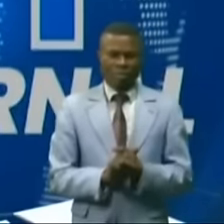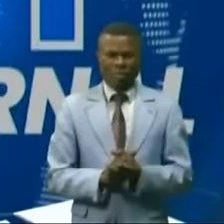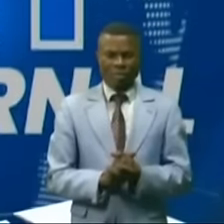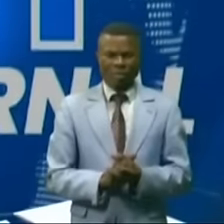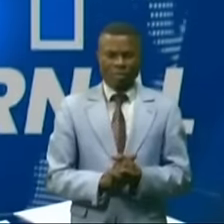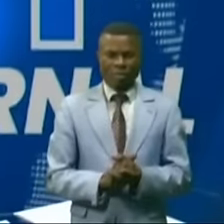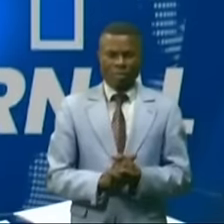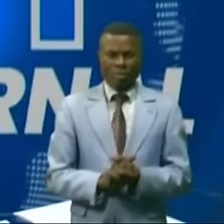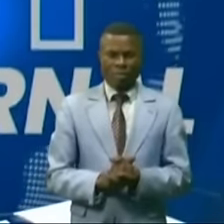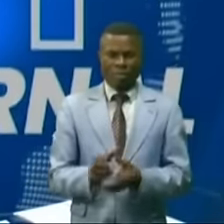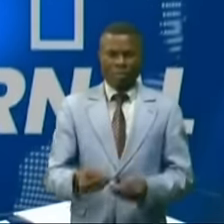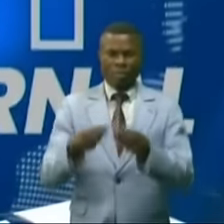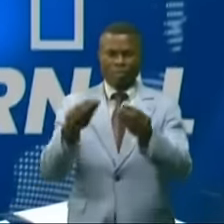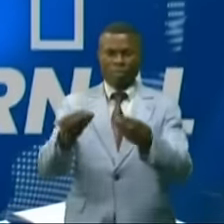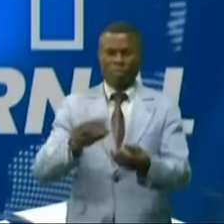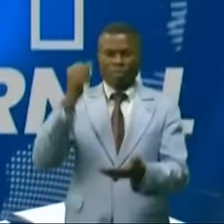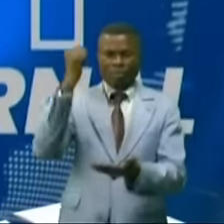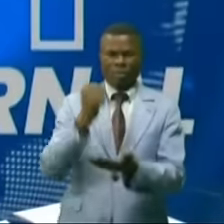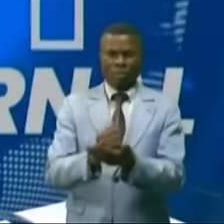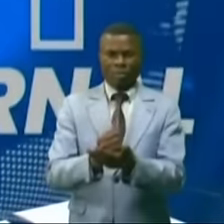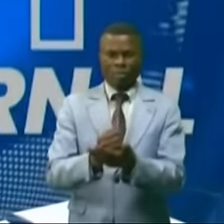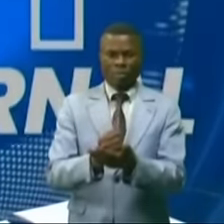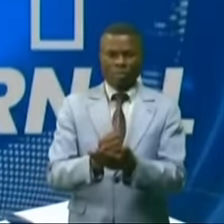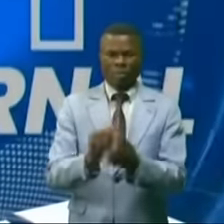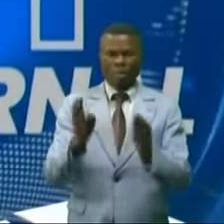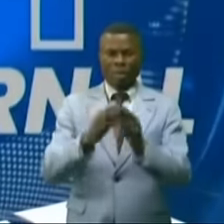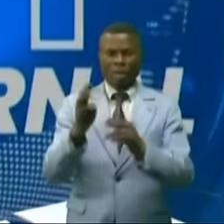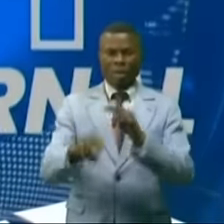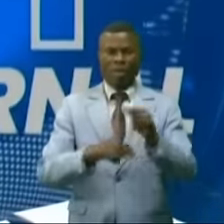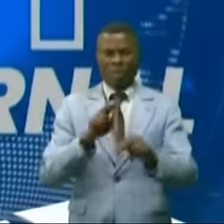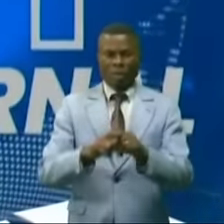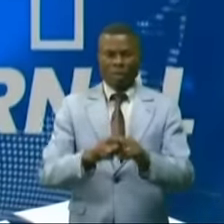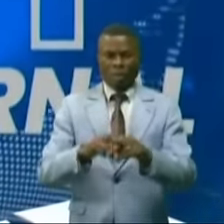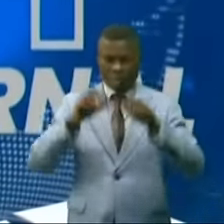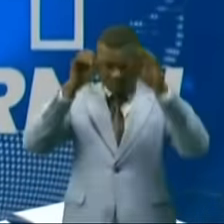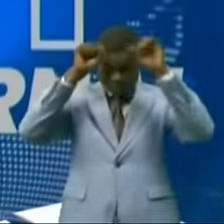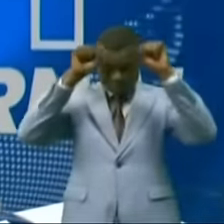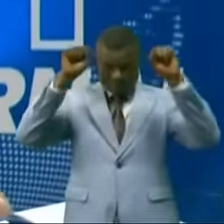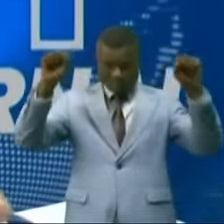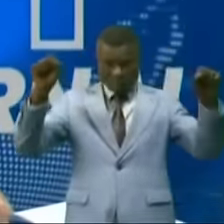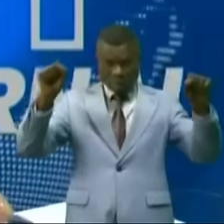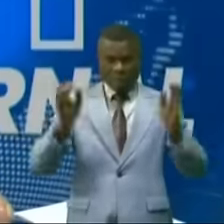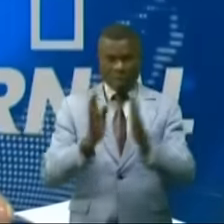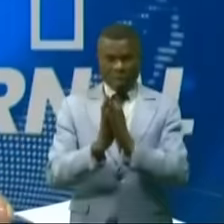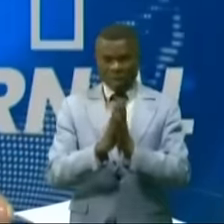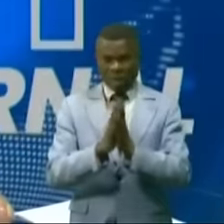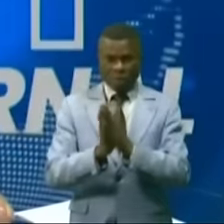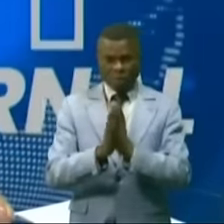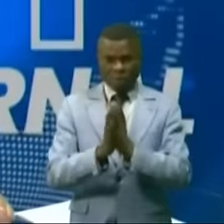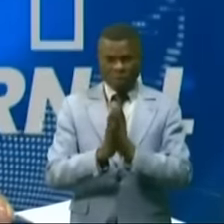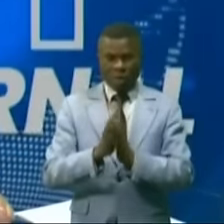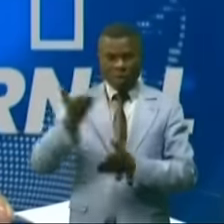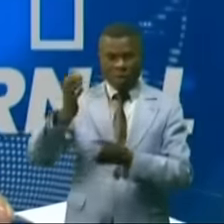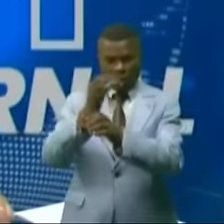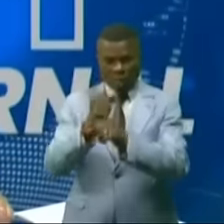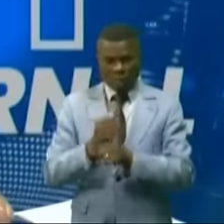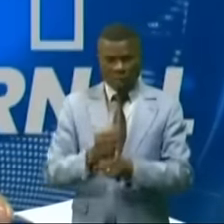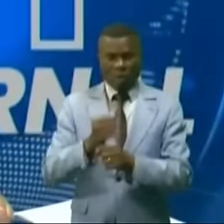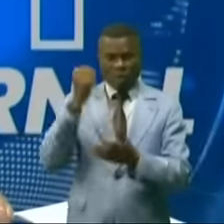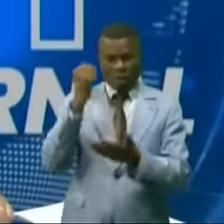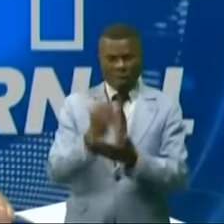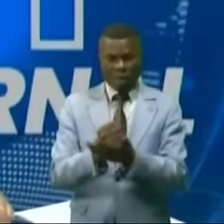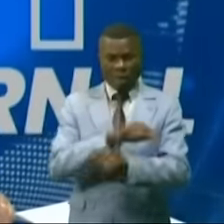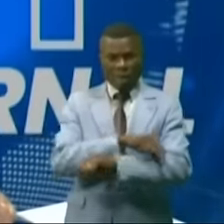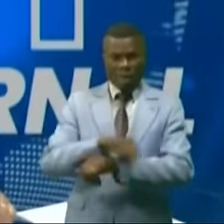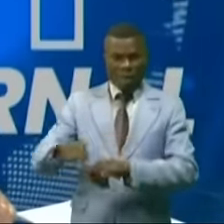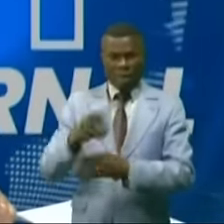Remise de sceau officielle de l'Assemblée nationale, le président Vital Kamerhe a réceptionné le sceau de son